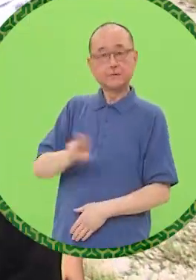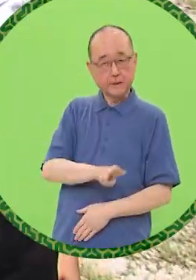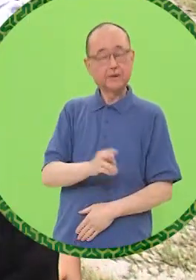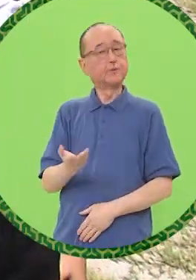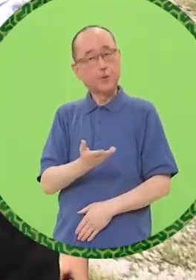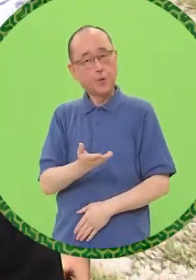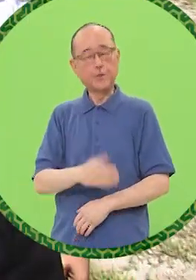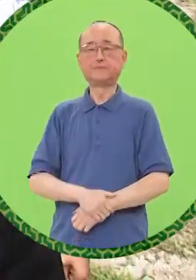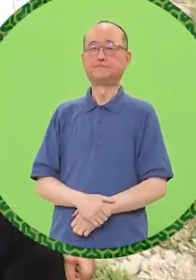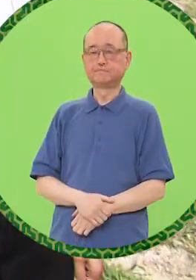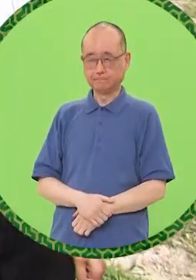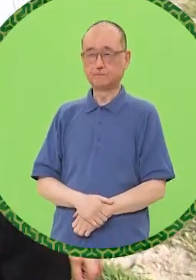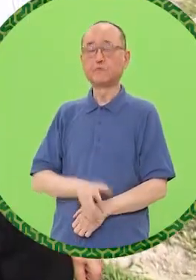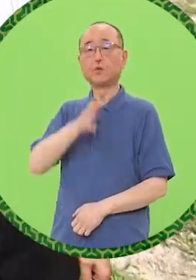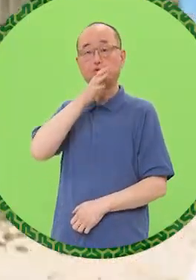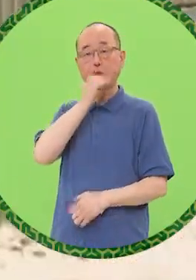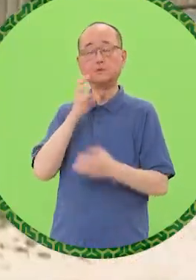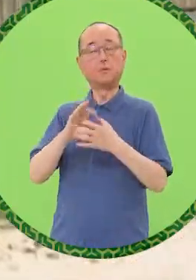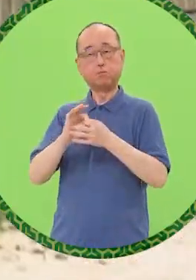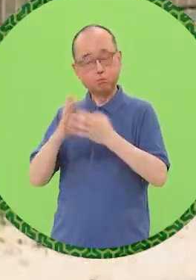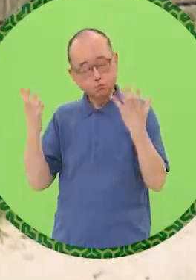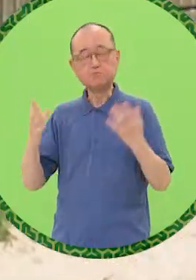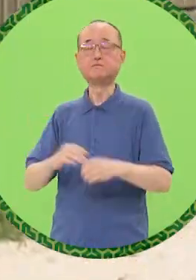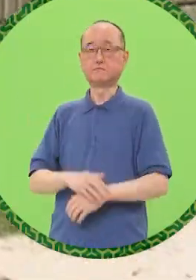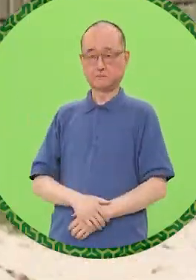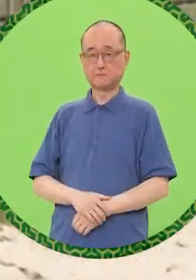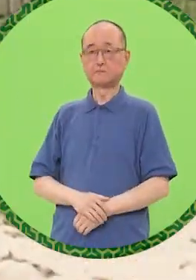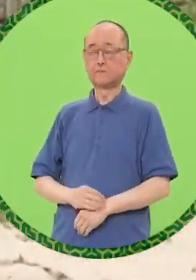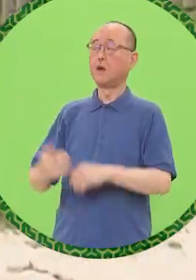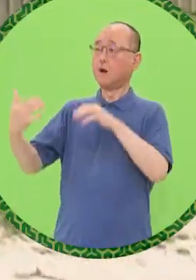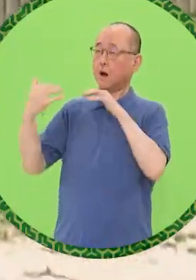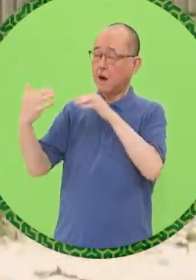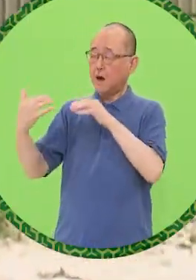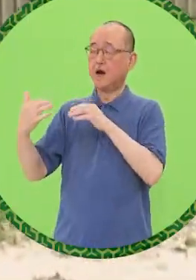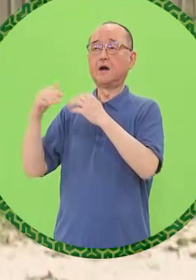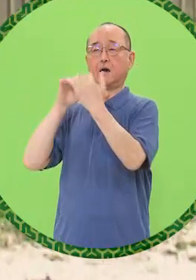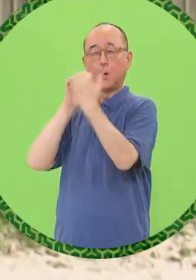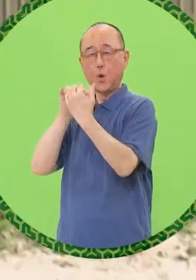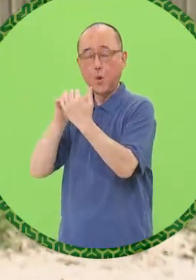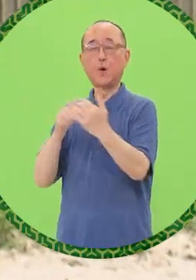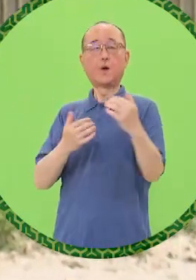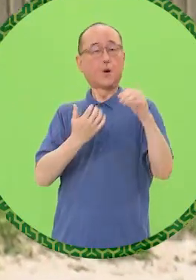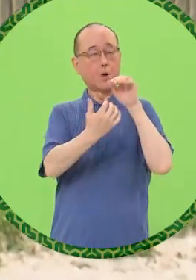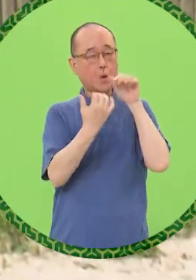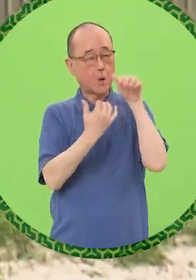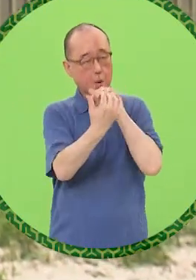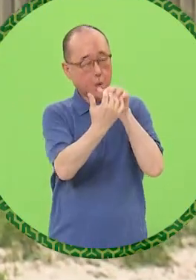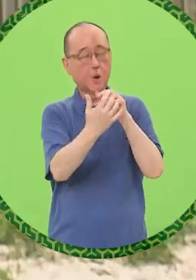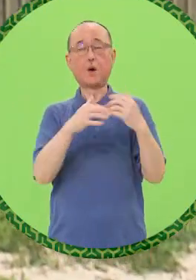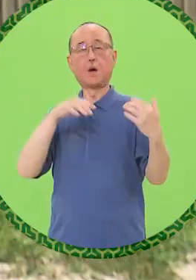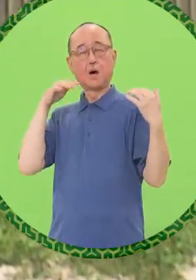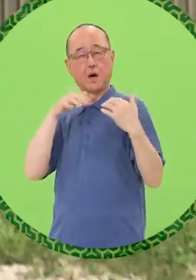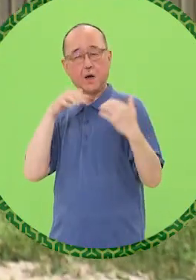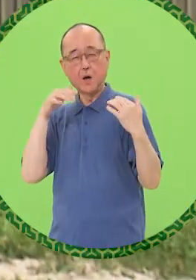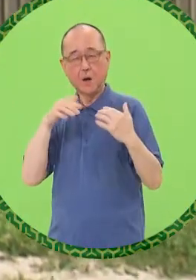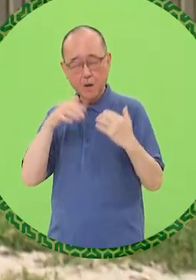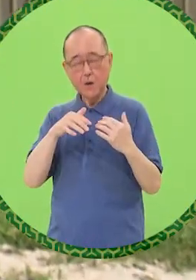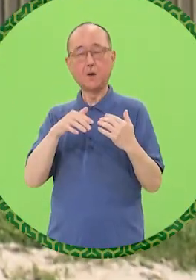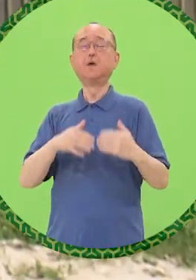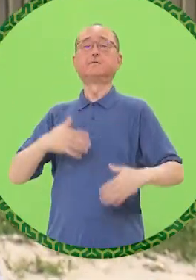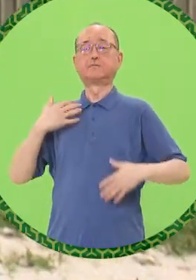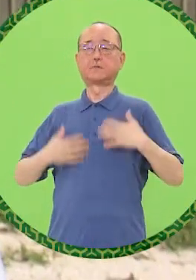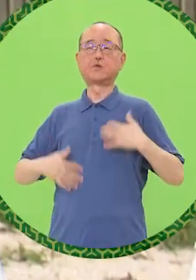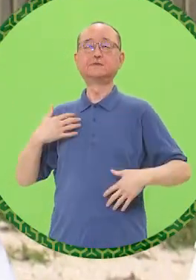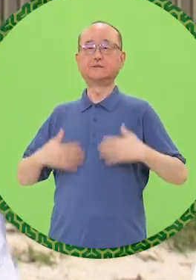この学校に転校してきてどうですか？ 学年関係なくみんなが喋りかけてくれるので